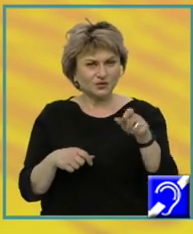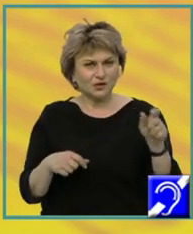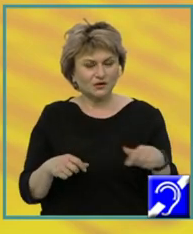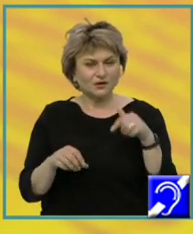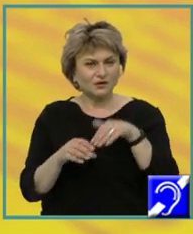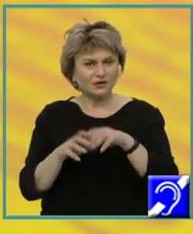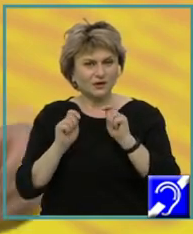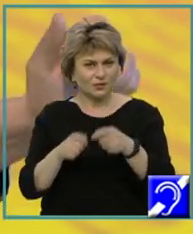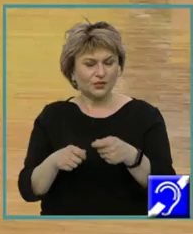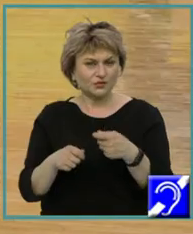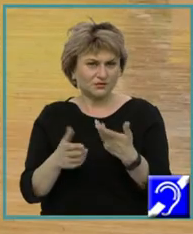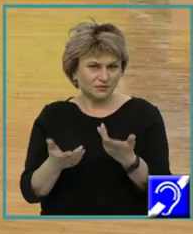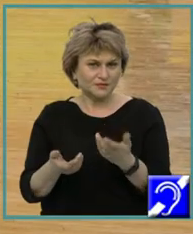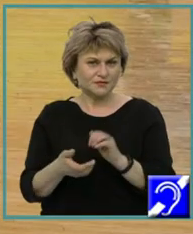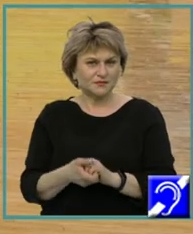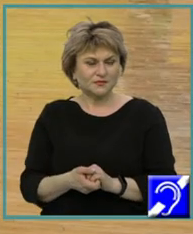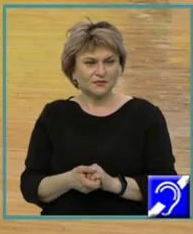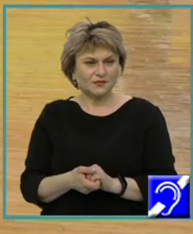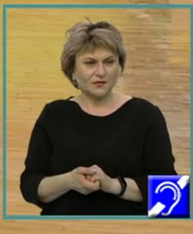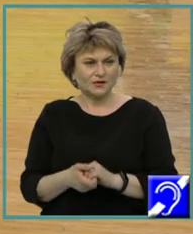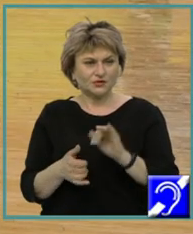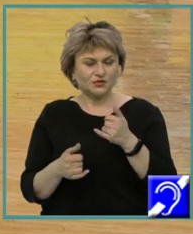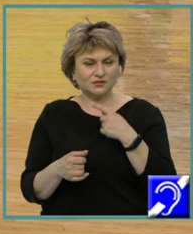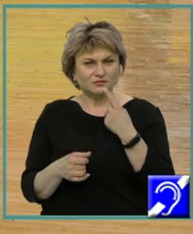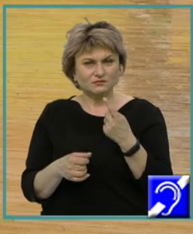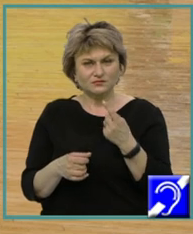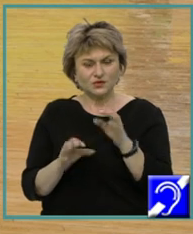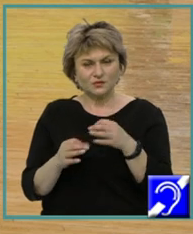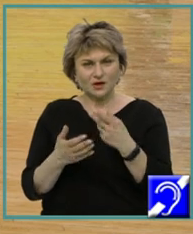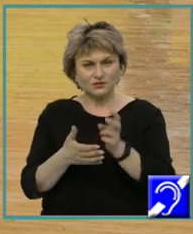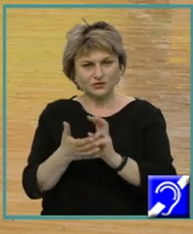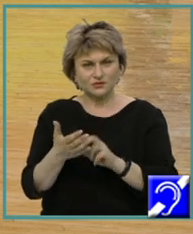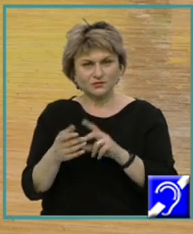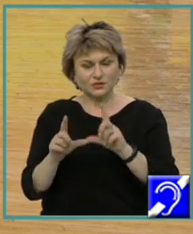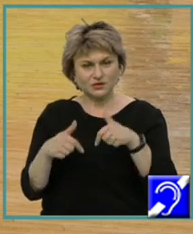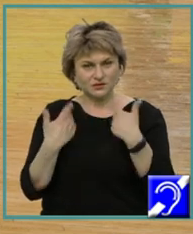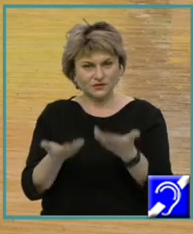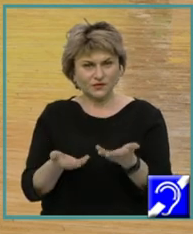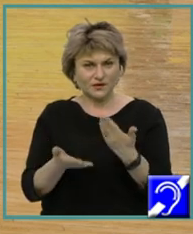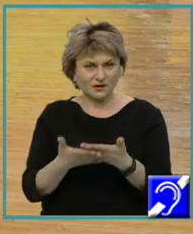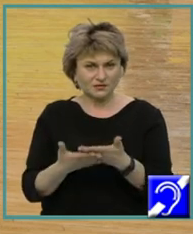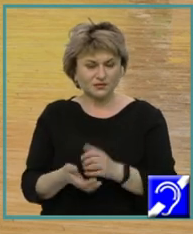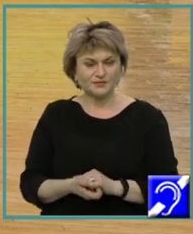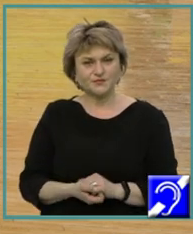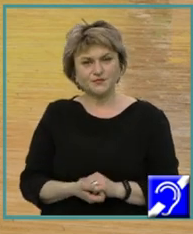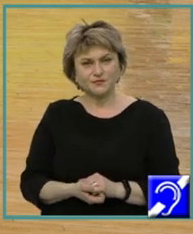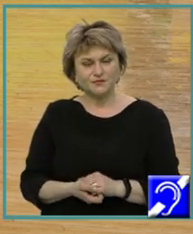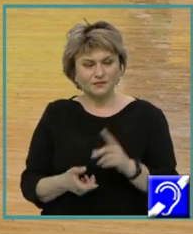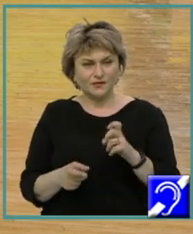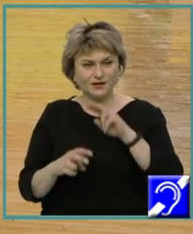cu lobby ma dor lectura Vă poate oferi acest lucru de